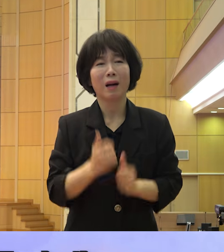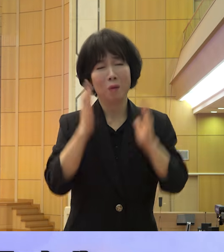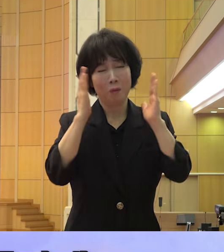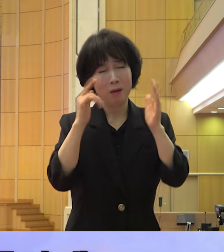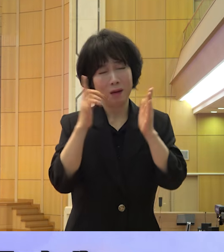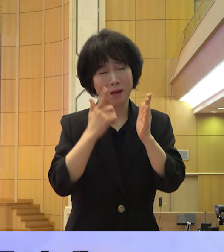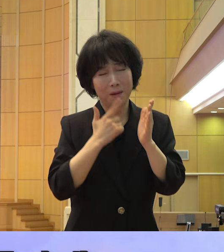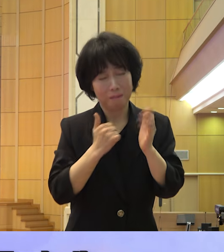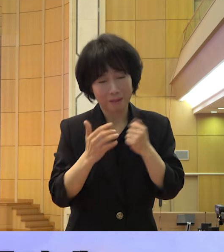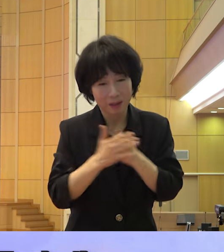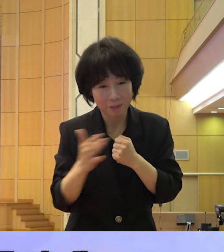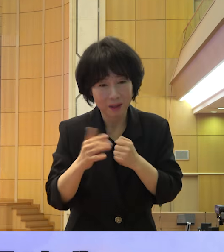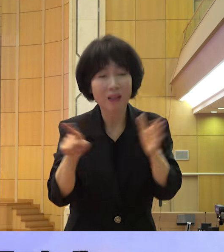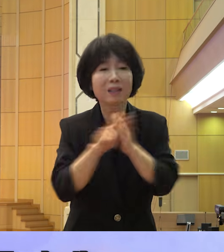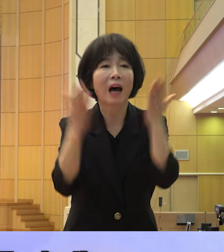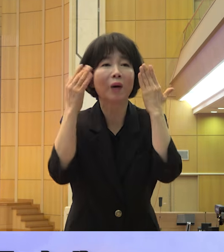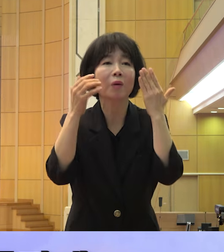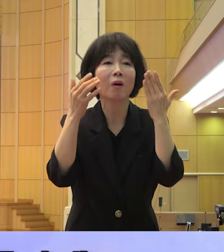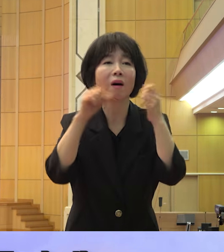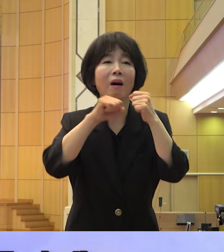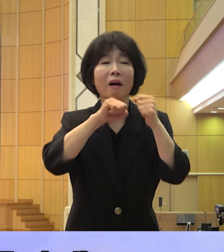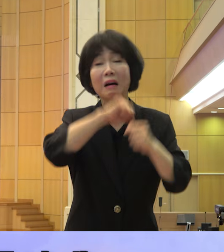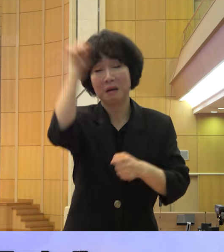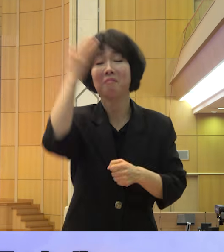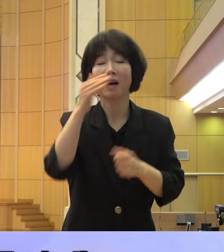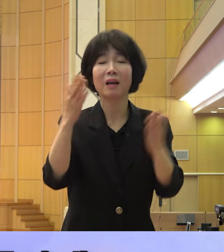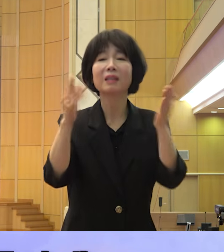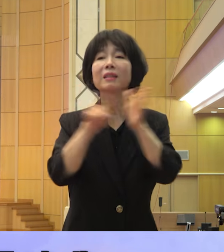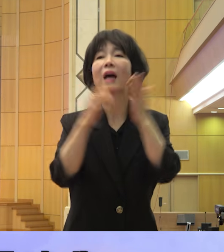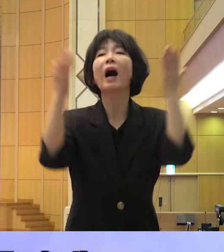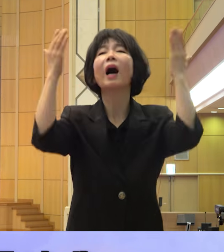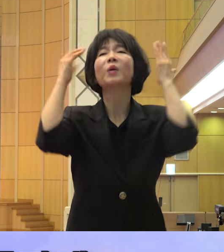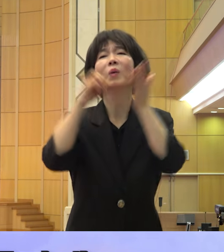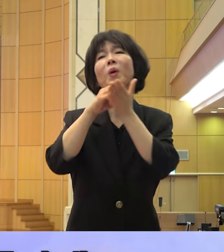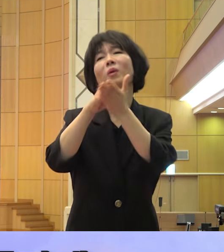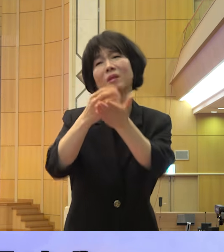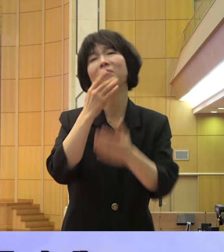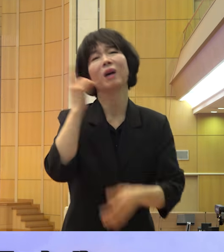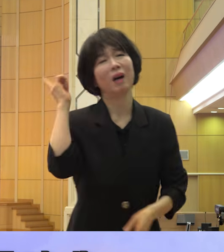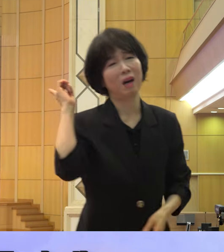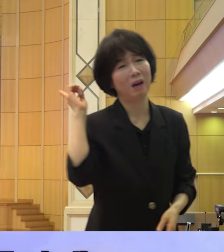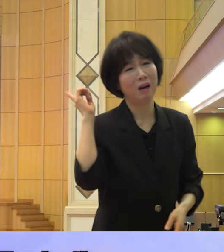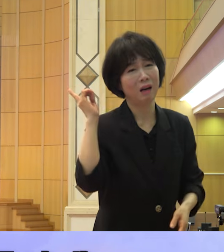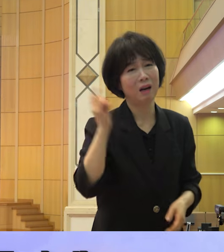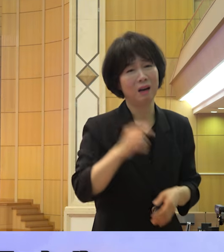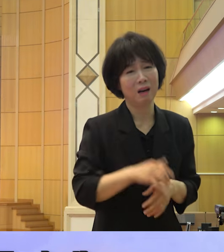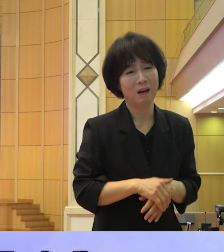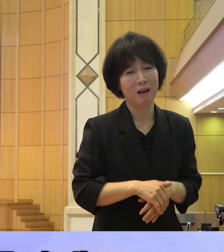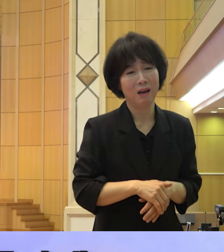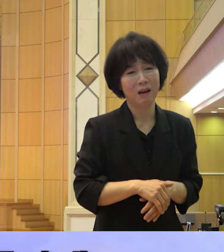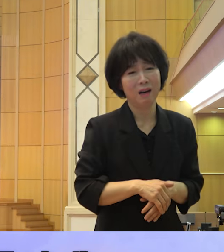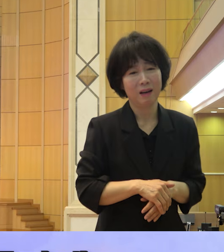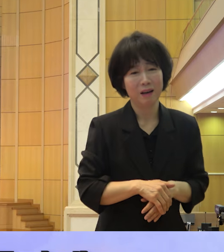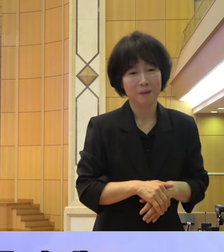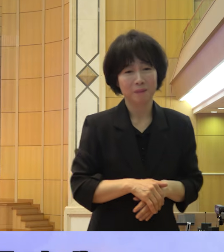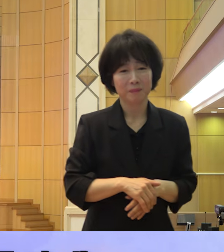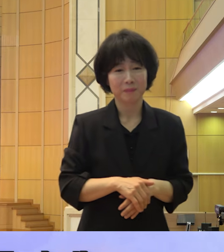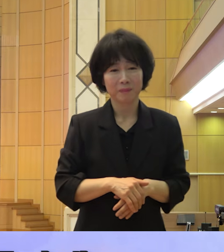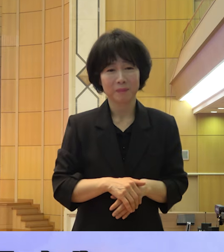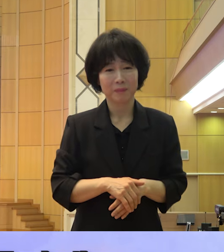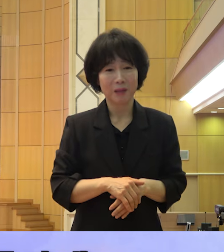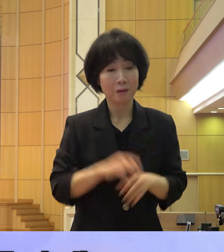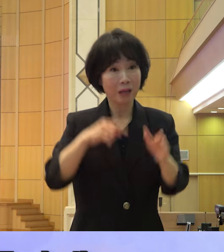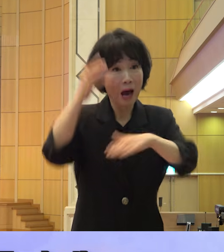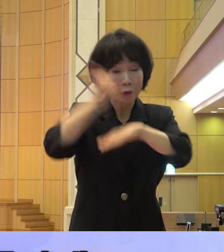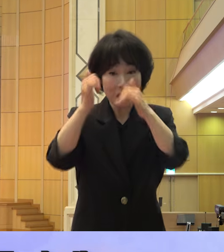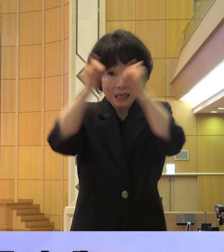가요. 기본적으로 신학을 가려고 그러면 기본적인 서류가 갖춰져야 되는데. 그래서 나와가지고 어쨌든 간에 돈을